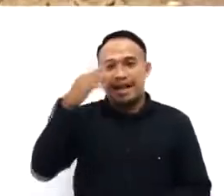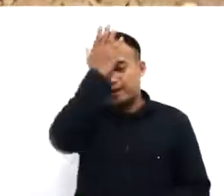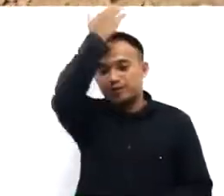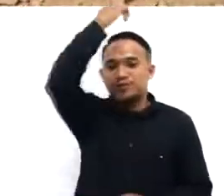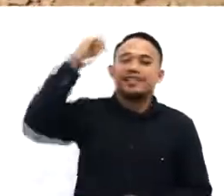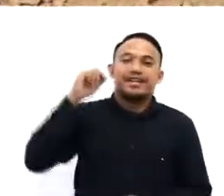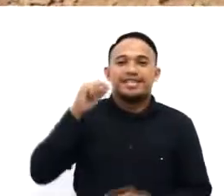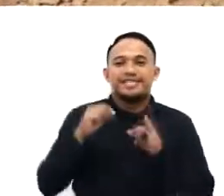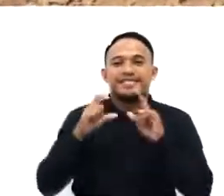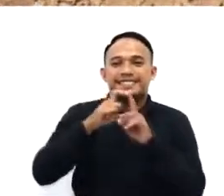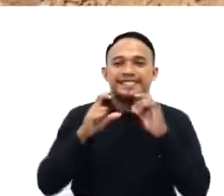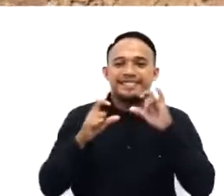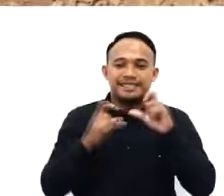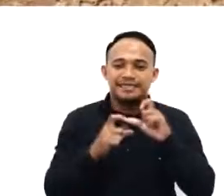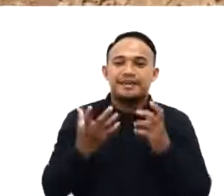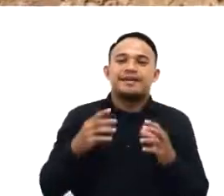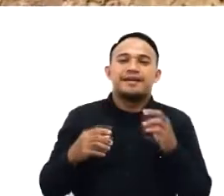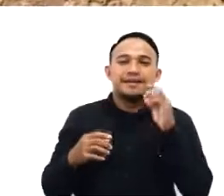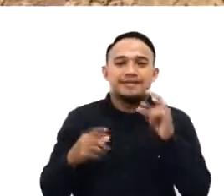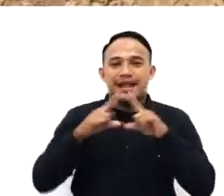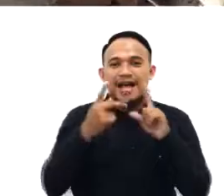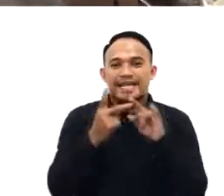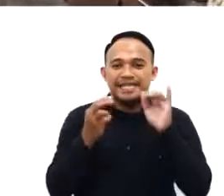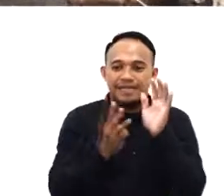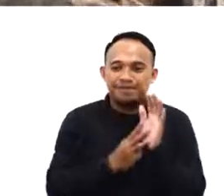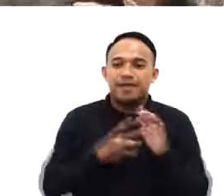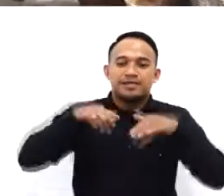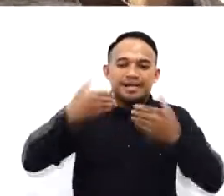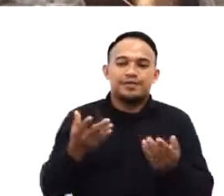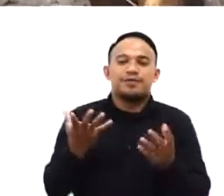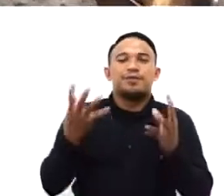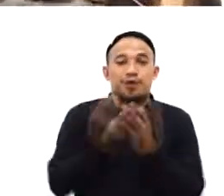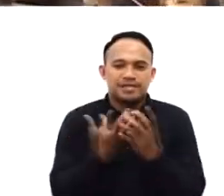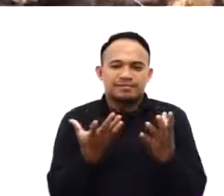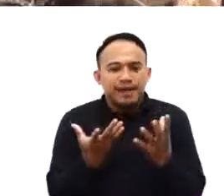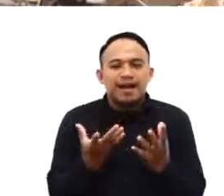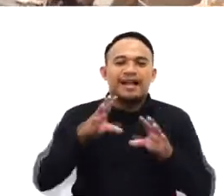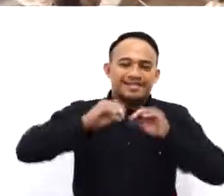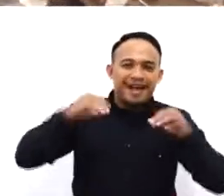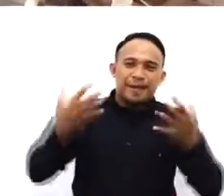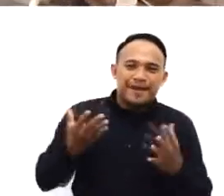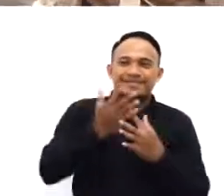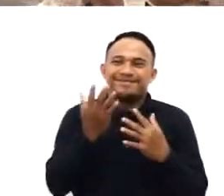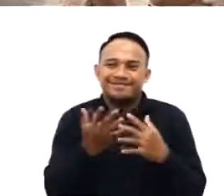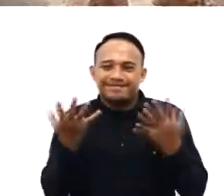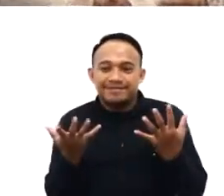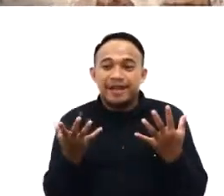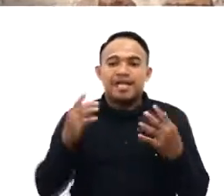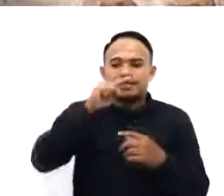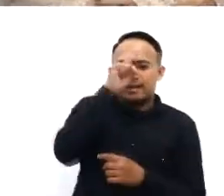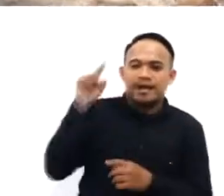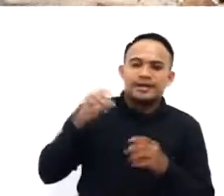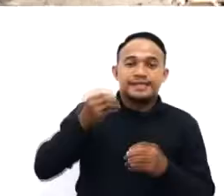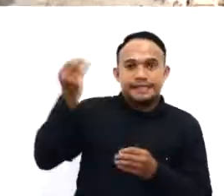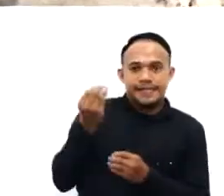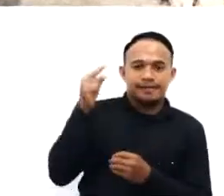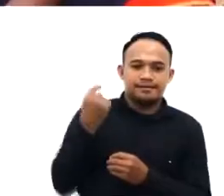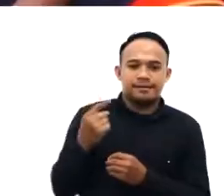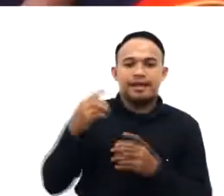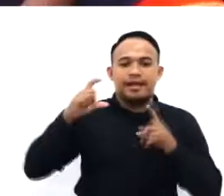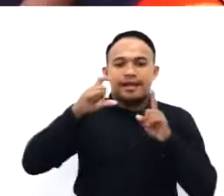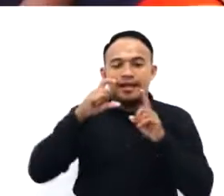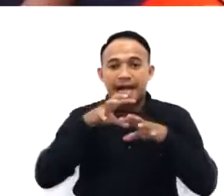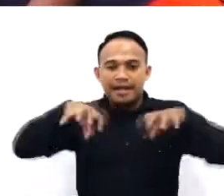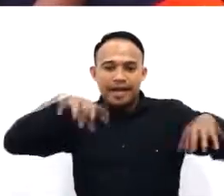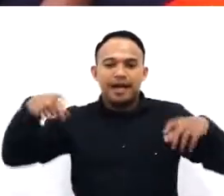Wakil Gubernur Gorontalo Haji Idris Rahim melakukan monitoring pekerjaan rehabilitasi jaringan pengairan